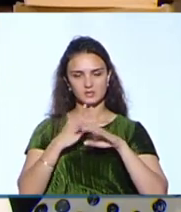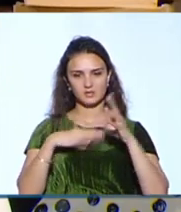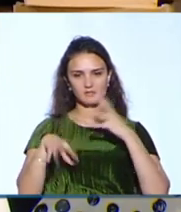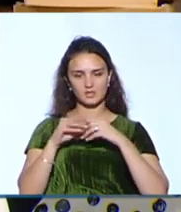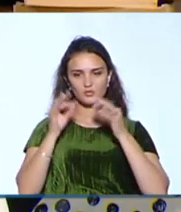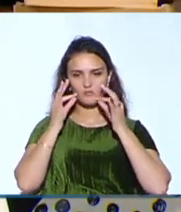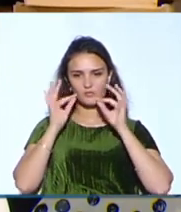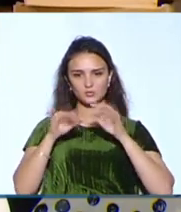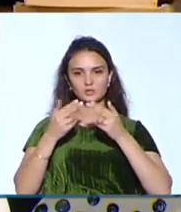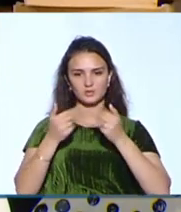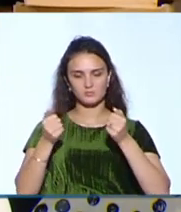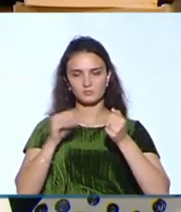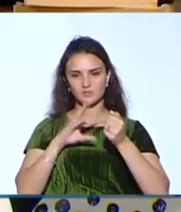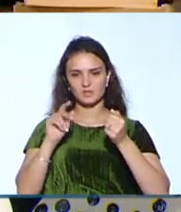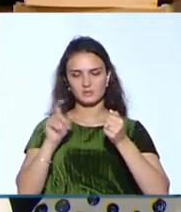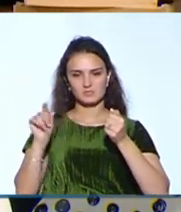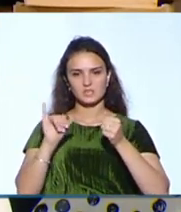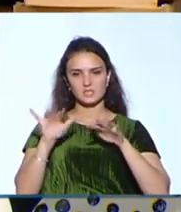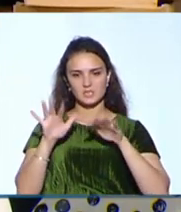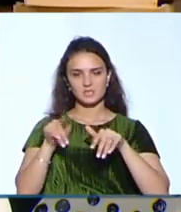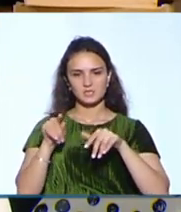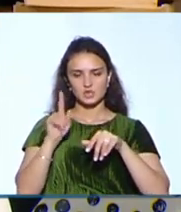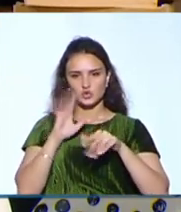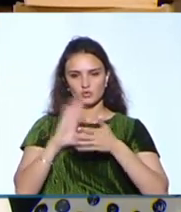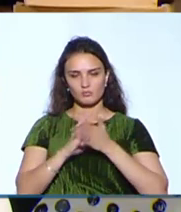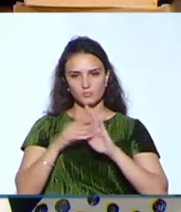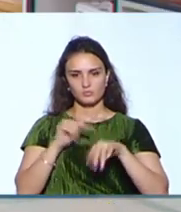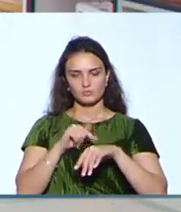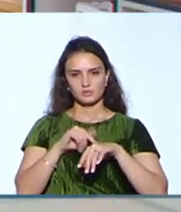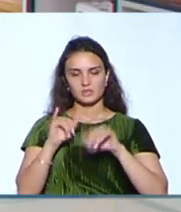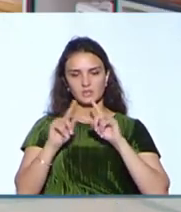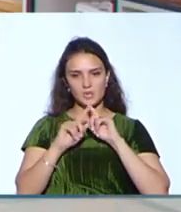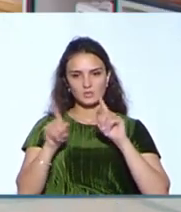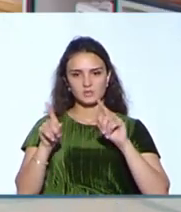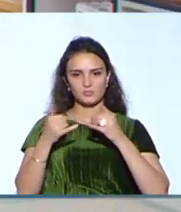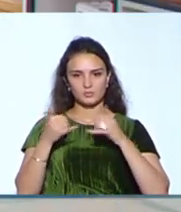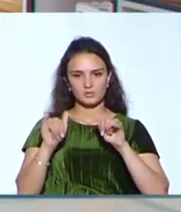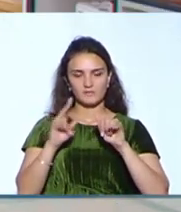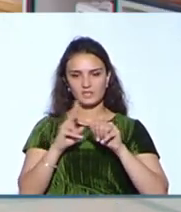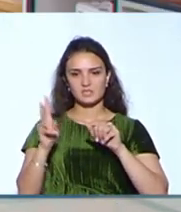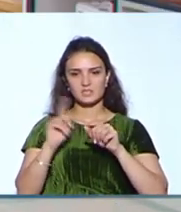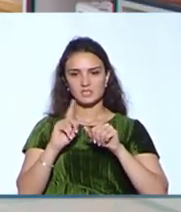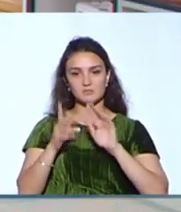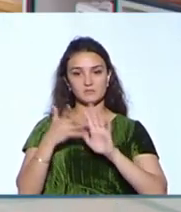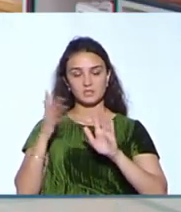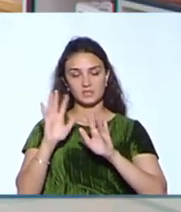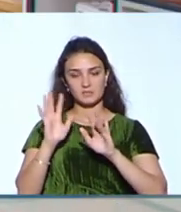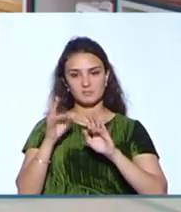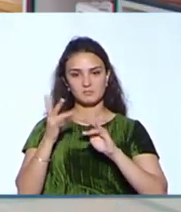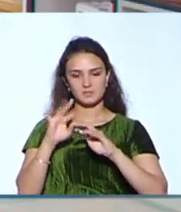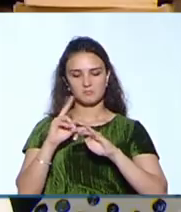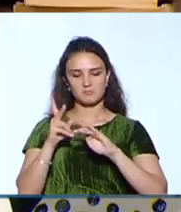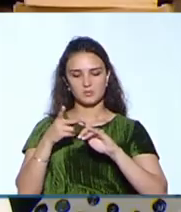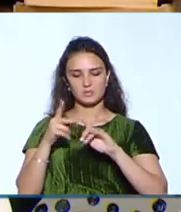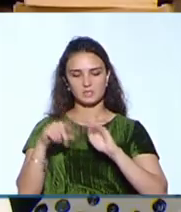ყველგან კომფორტულად, რა თქმა უნდა, და ყველა ადამიანს სადღაც ექმნება დისკომფორტი, სადღაც გაოცებულია, ვიღაცისას რაიმეს ვერ იგებს. თუმცა